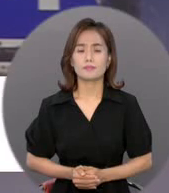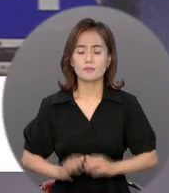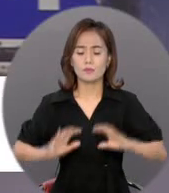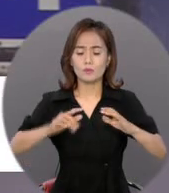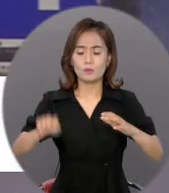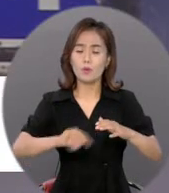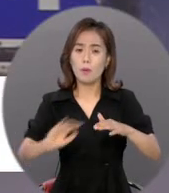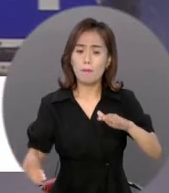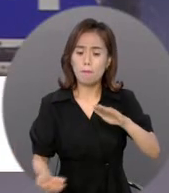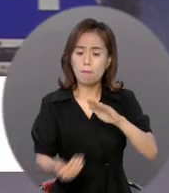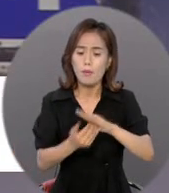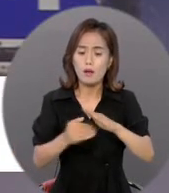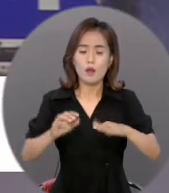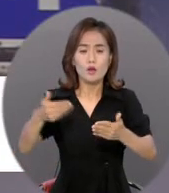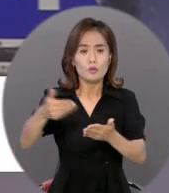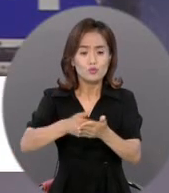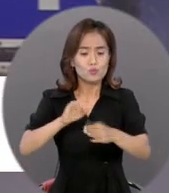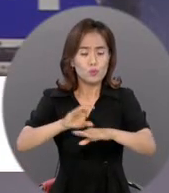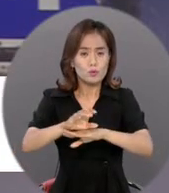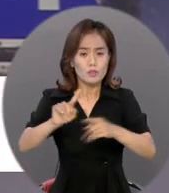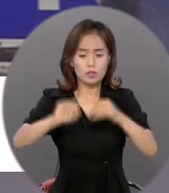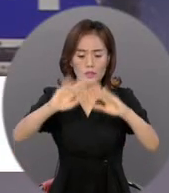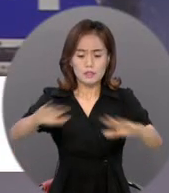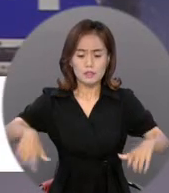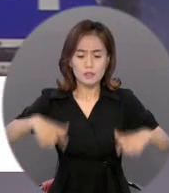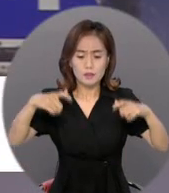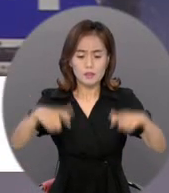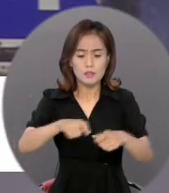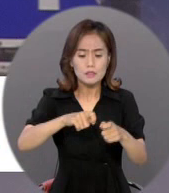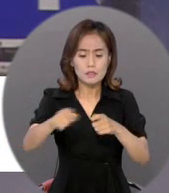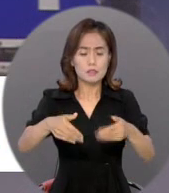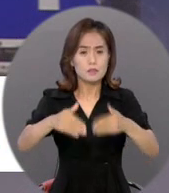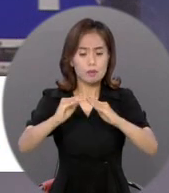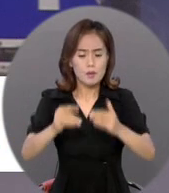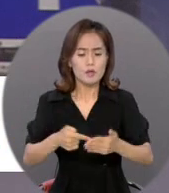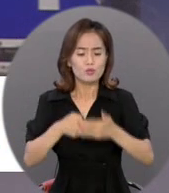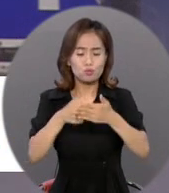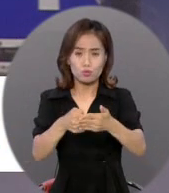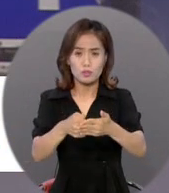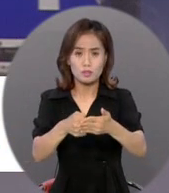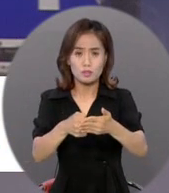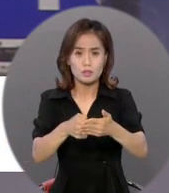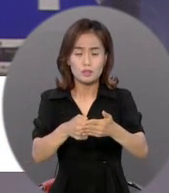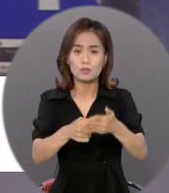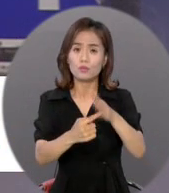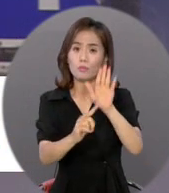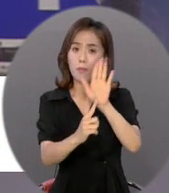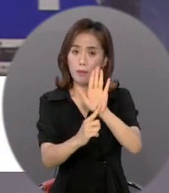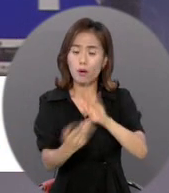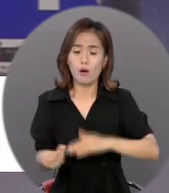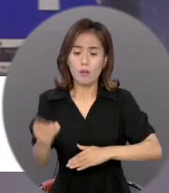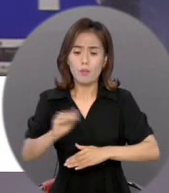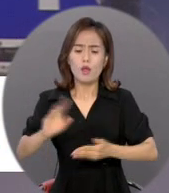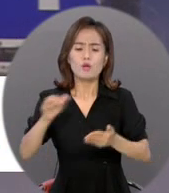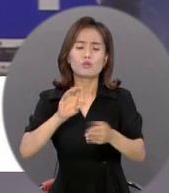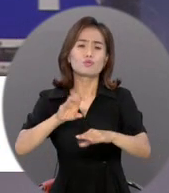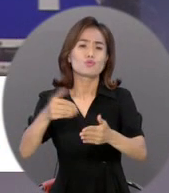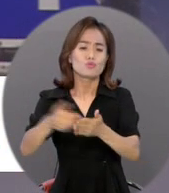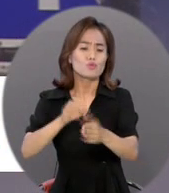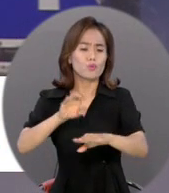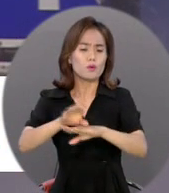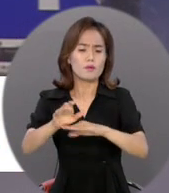국내 최대 규모의 중고차 업체가 전남에 지점 설립을 추진하고 있는 것으로 알려지자 지역 중고차 업계가 들썩이고